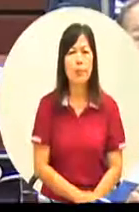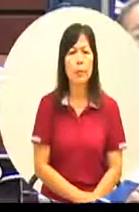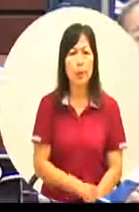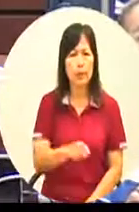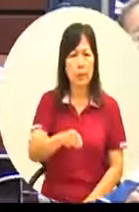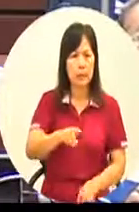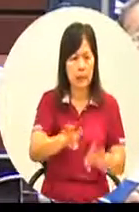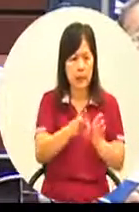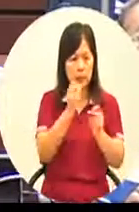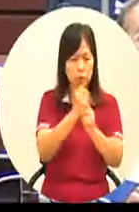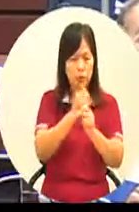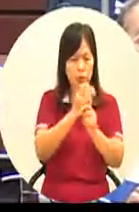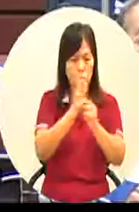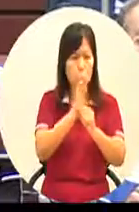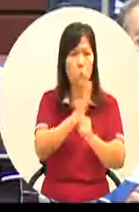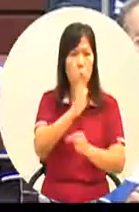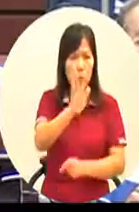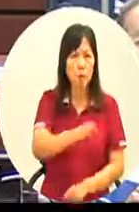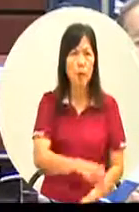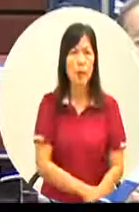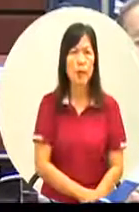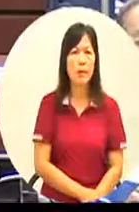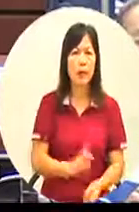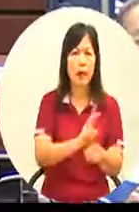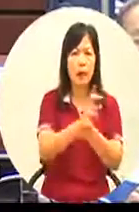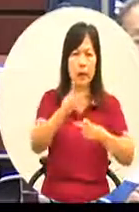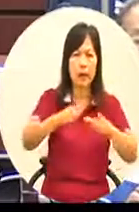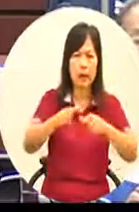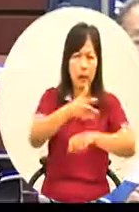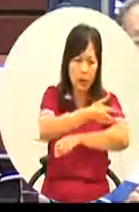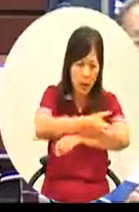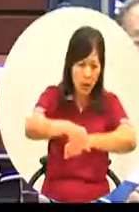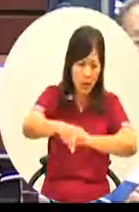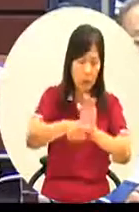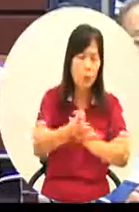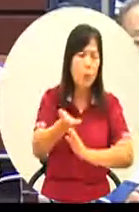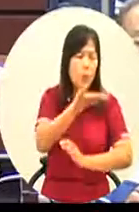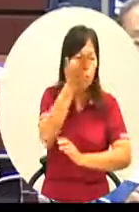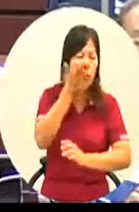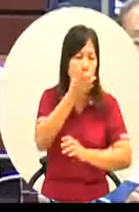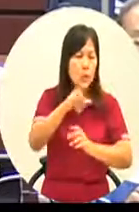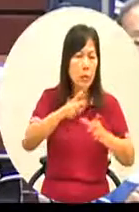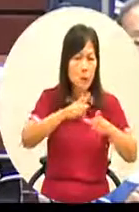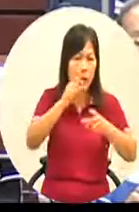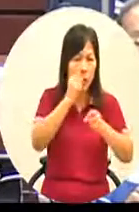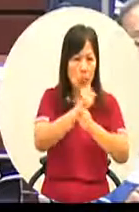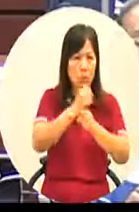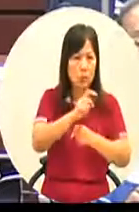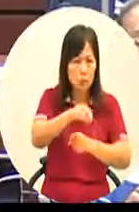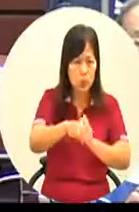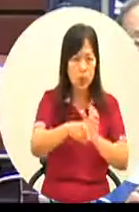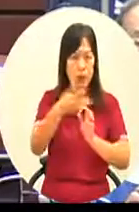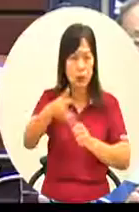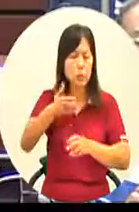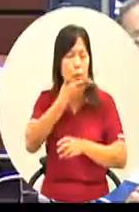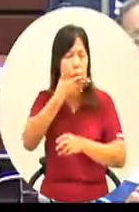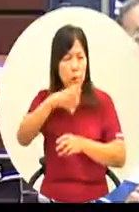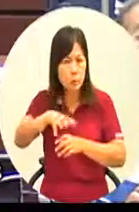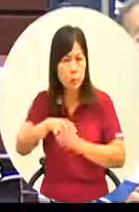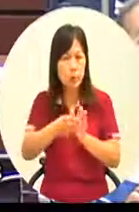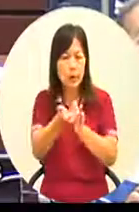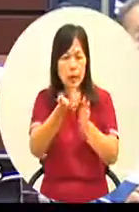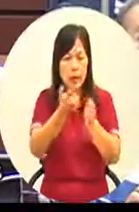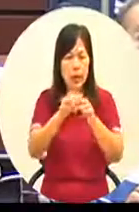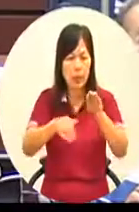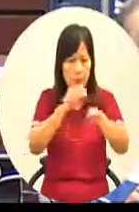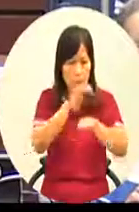经在进行之中。那至于这个林园的海岸景观工程哈，那这个水利局已经刚刚完